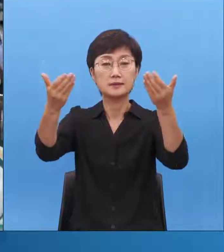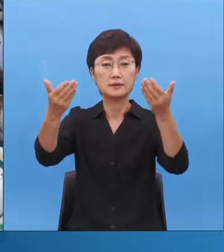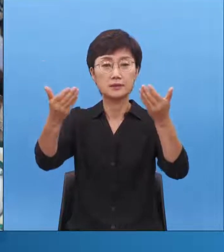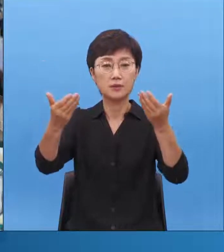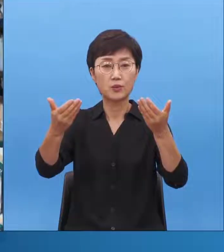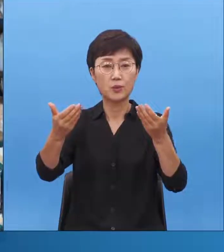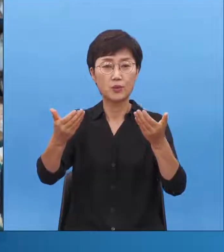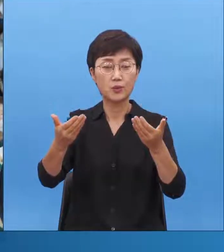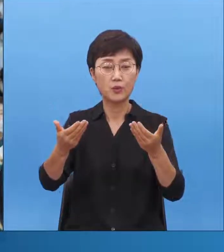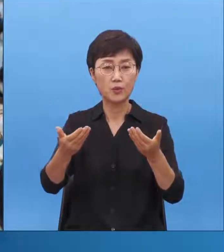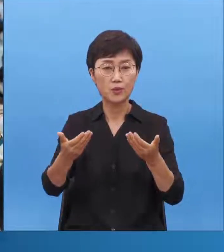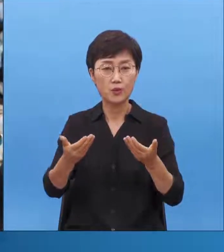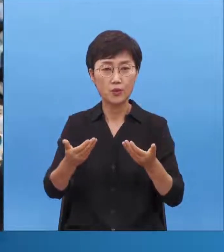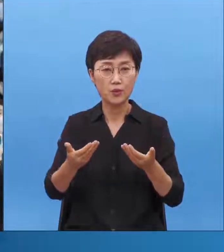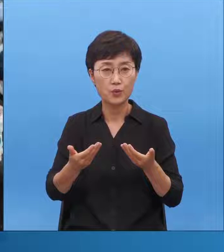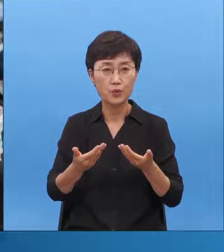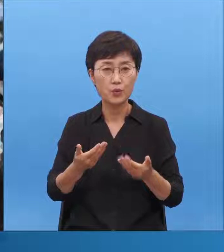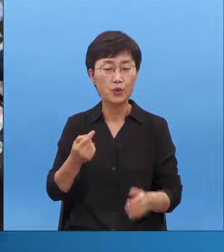위로하시고